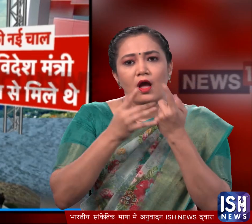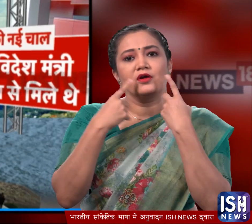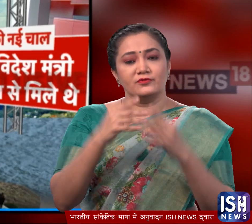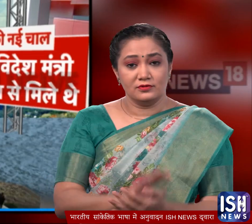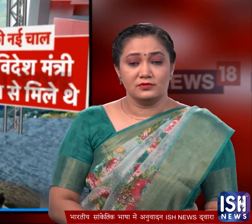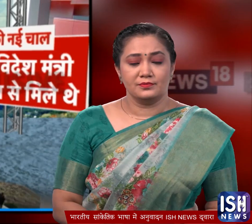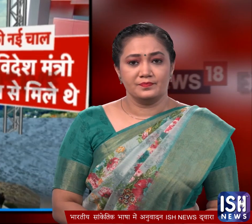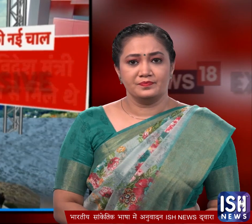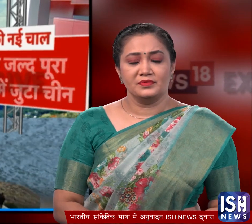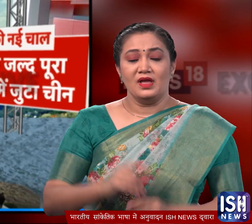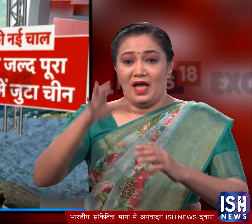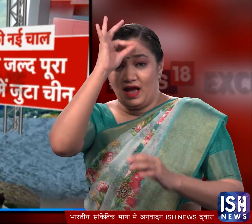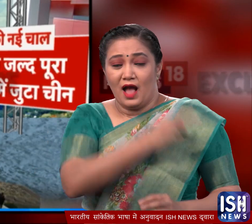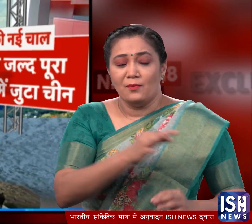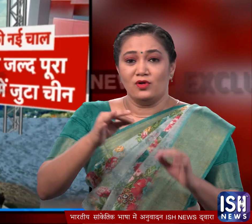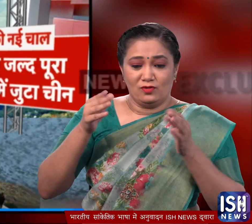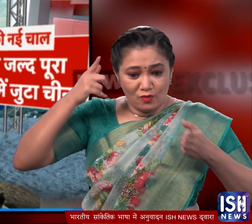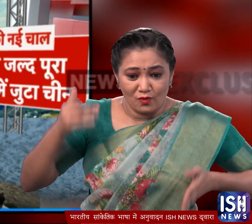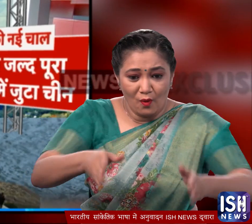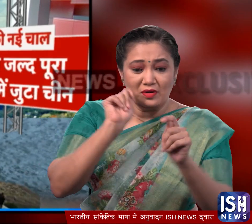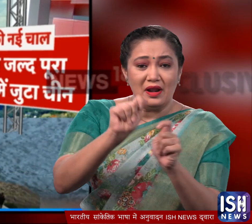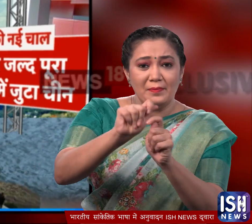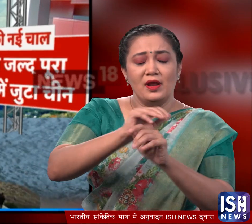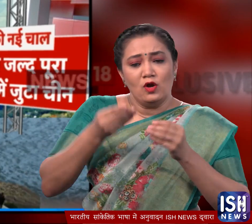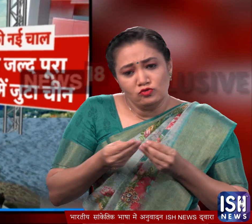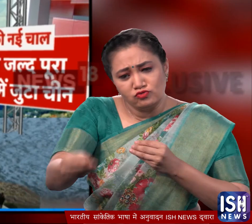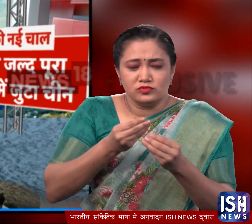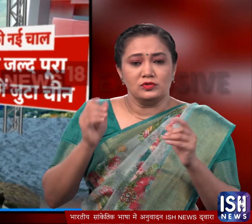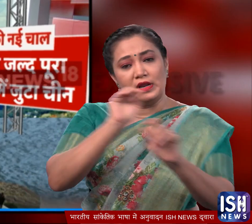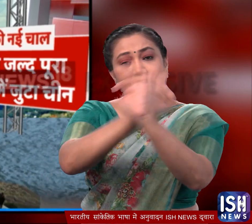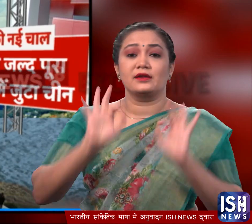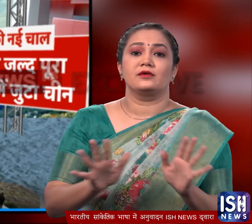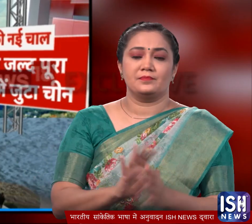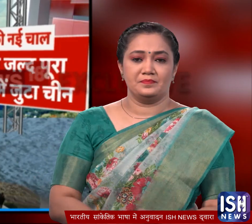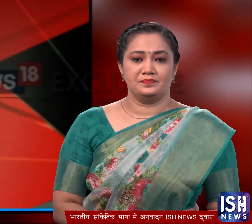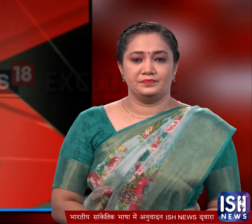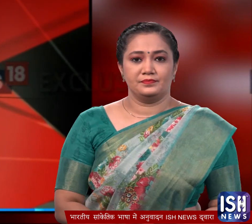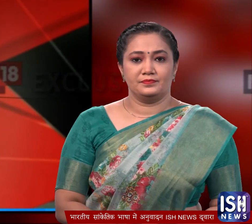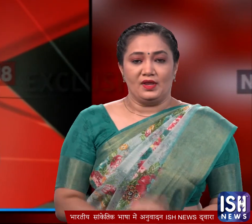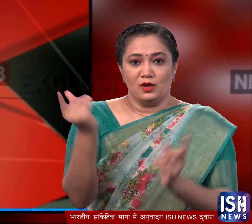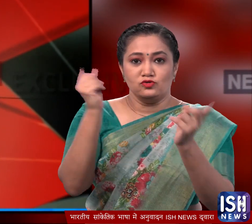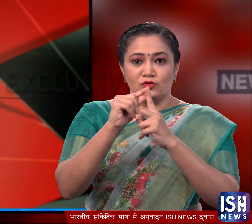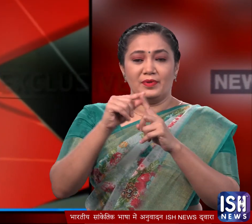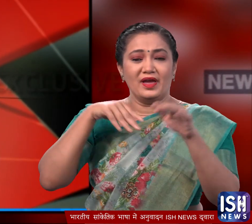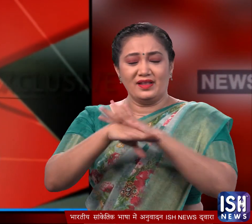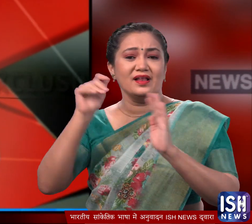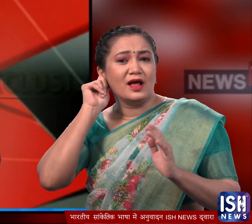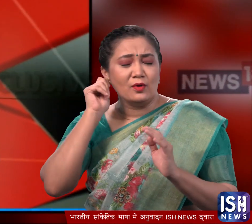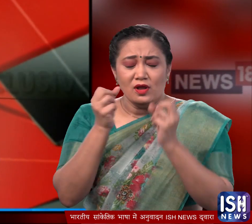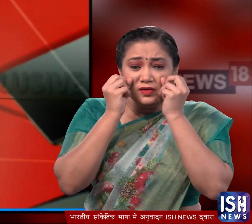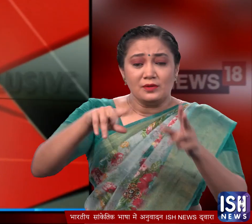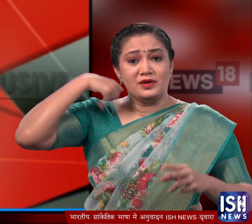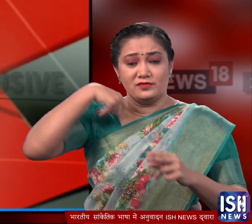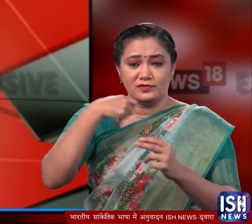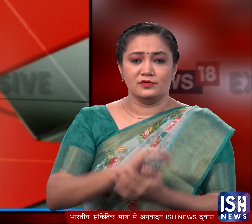की ताकि काबुल तक लिंक रोड बनाने की उसकी योजना जल्द से जल्द पूरी हो सके। उत्तर प्रदेश के कानपुर से